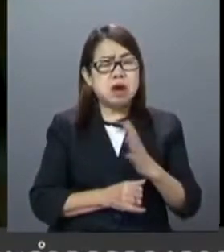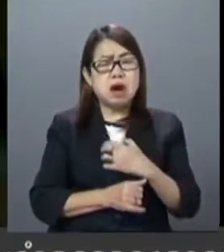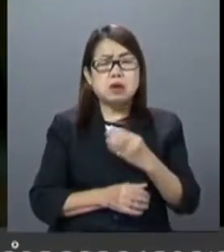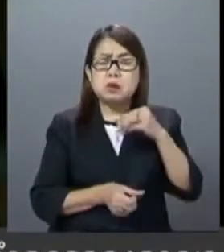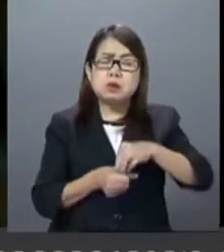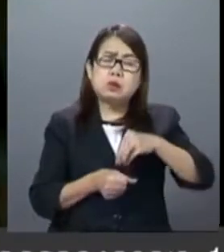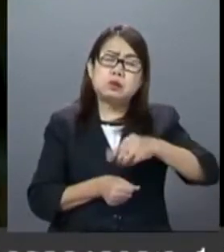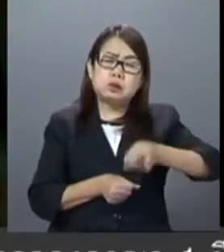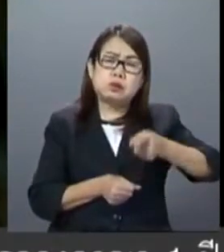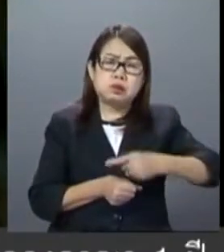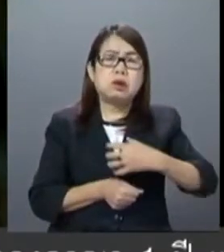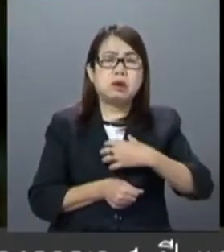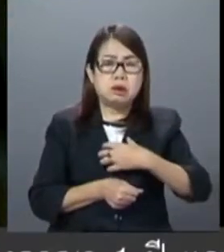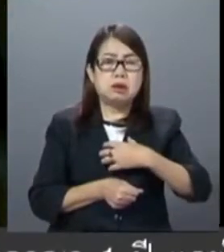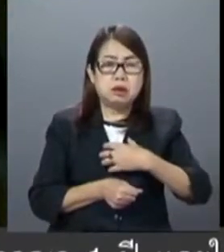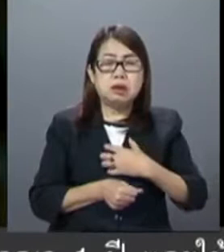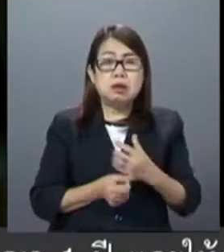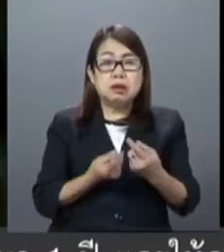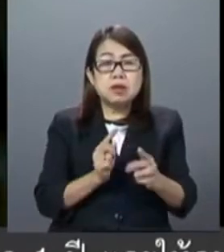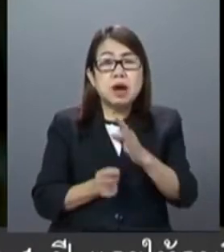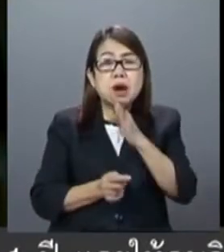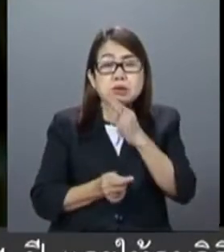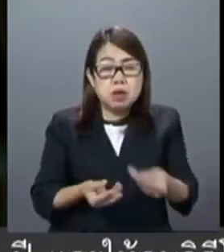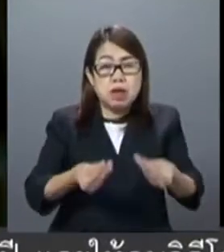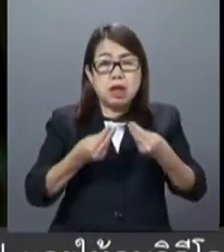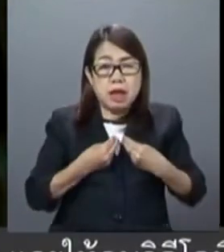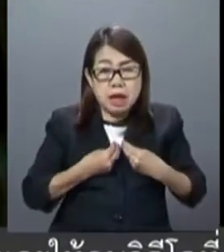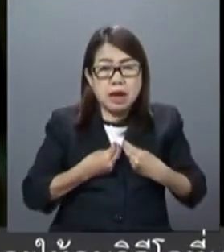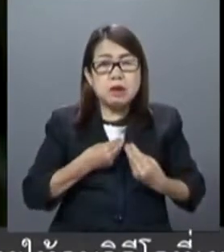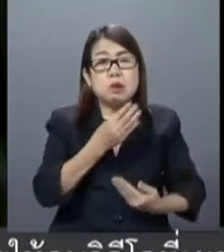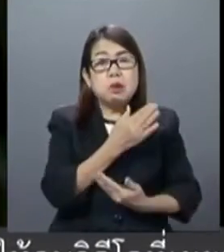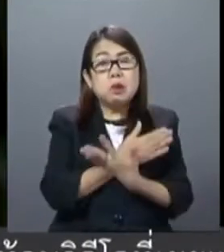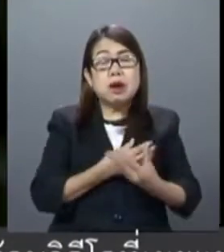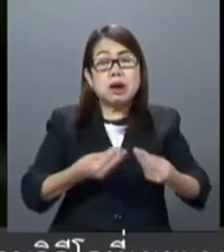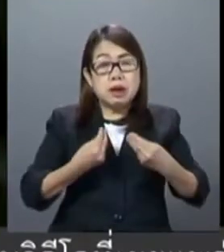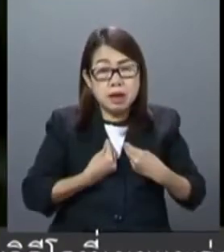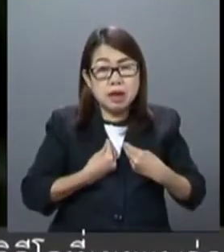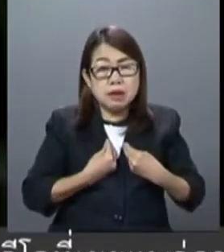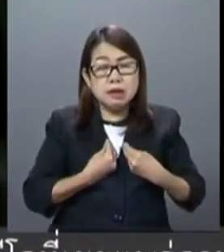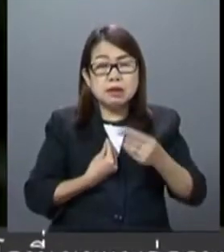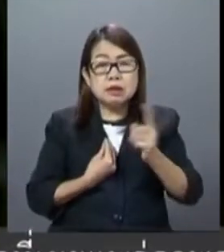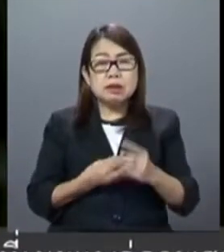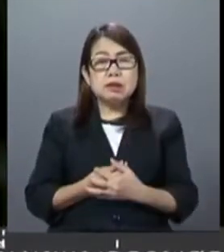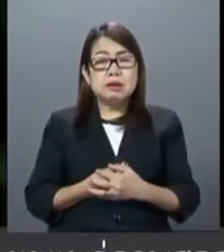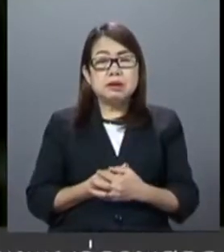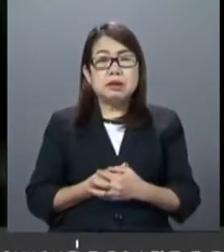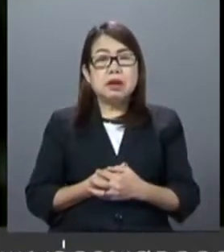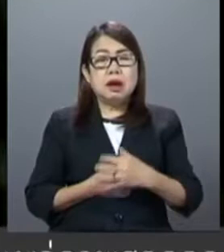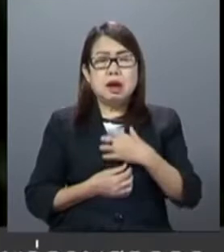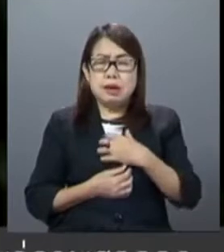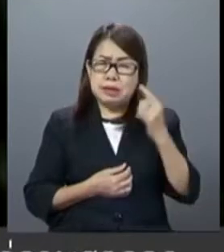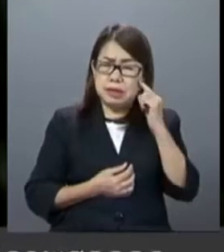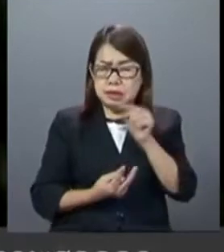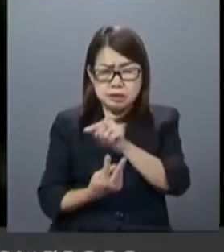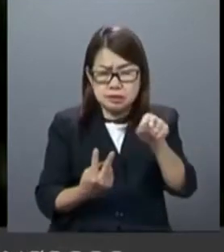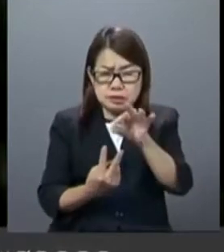เดิมถ้าได้มโอกาสถ้าน่ามโอกาสที่จะเลือกเรา